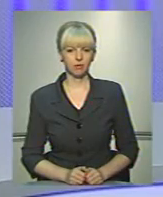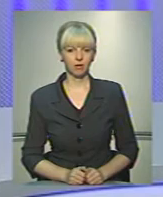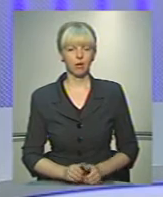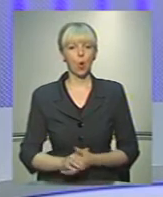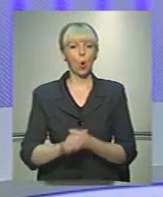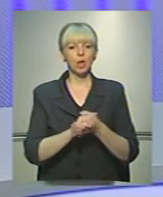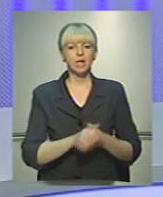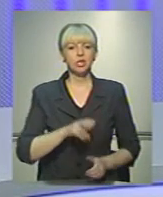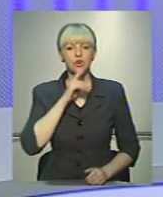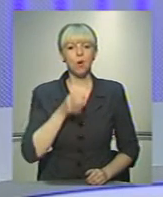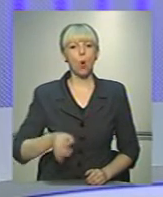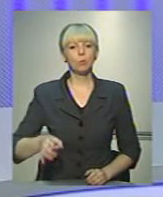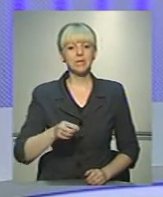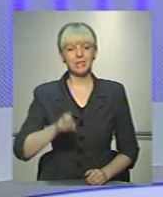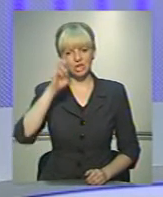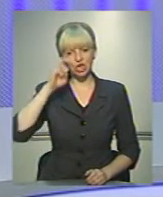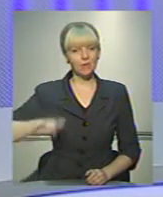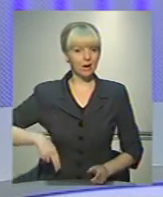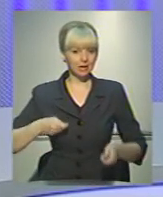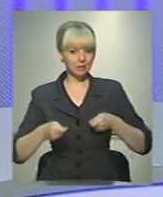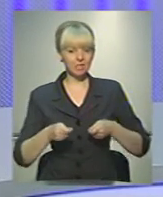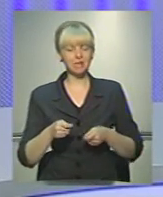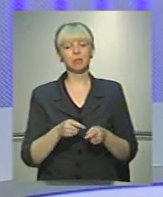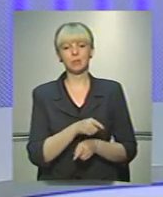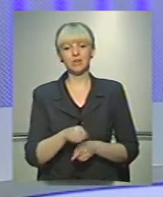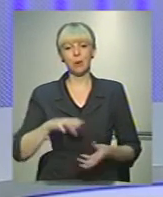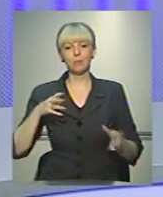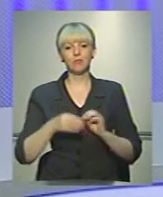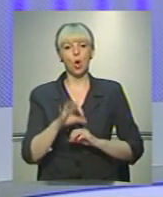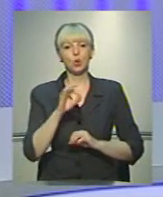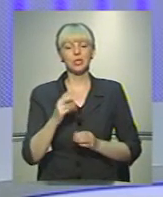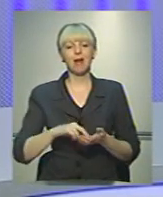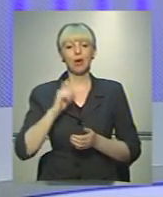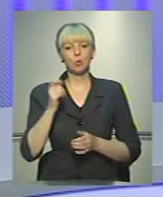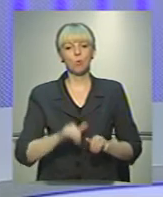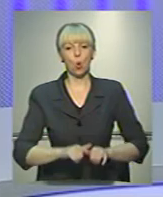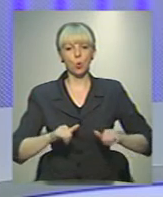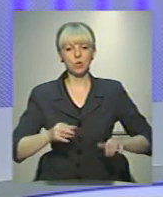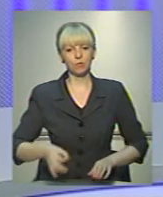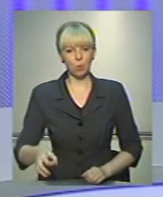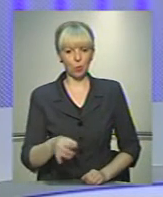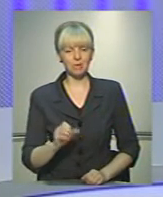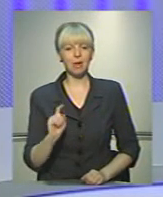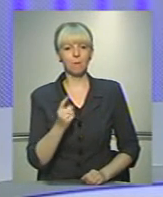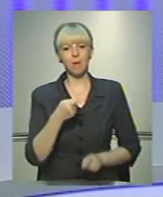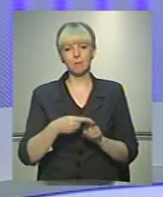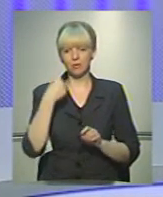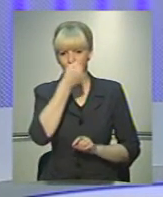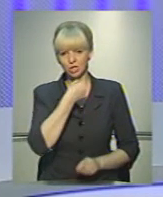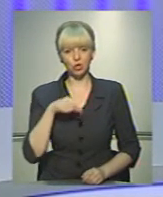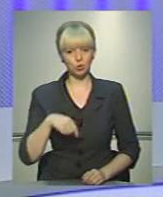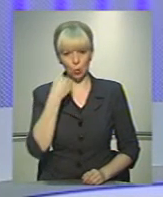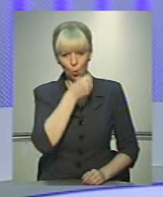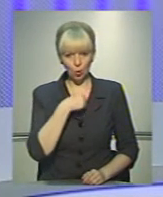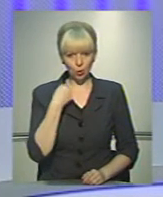Колегія Чернівецької обласної державної адміністрації підбила підсумки соціально-економічного розвитку області за перше півріччя нинішнього